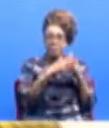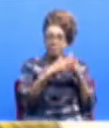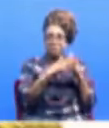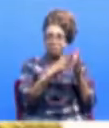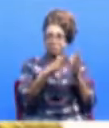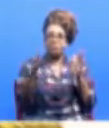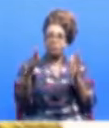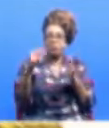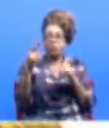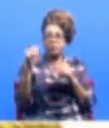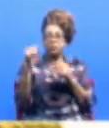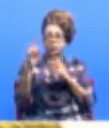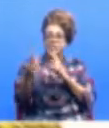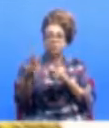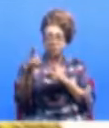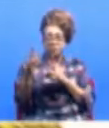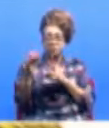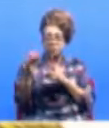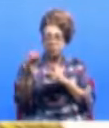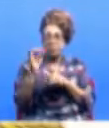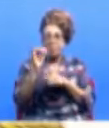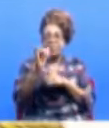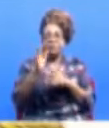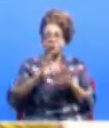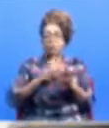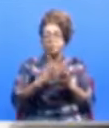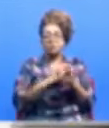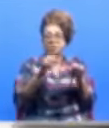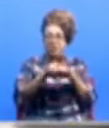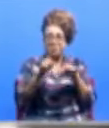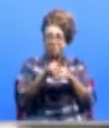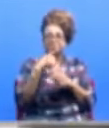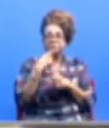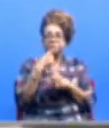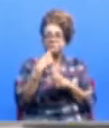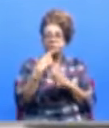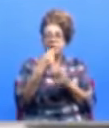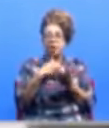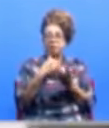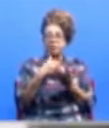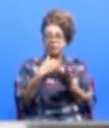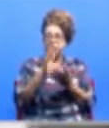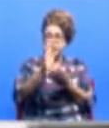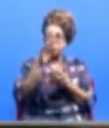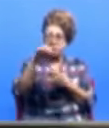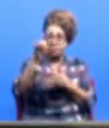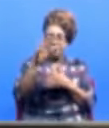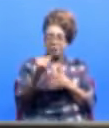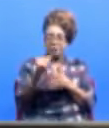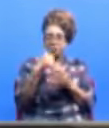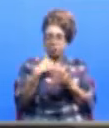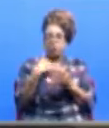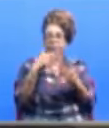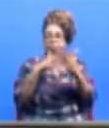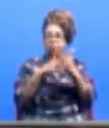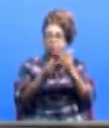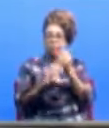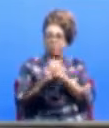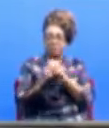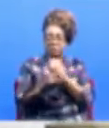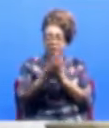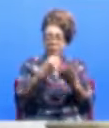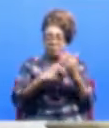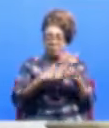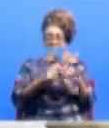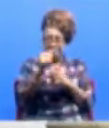mwaka 2020. Kamati hiyo pia ilipendekeza kuwasilishwa kwa usimamizi wa bandari wakati huo ili kuelezea ukina wa malipo hayo.